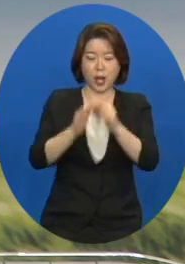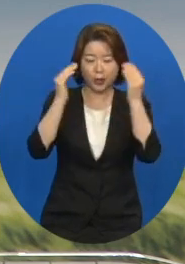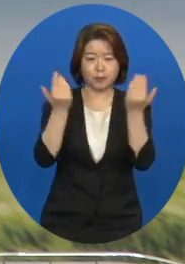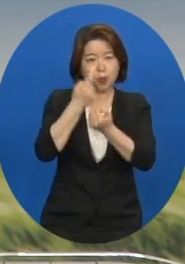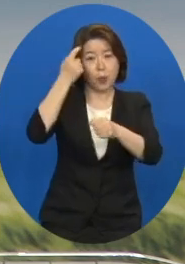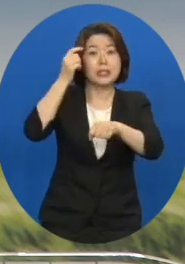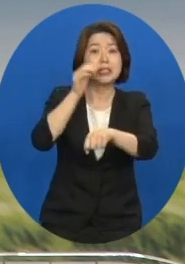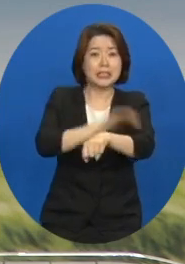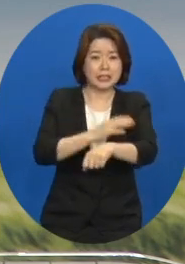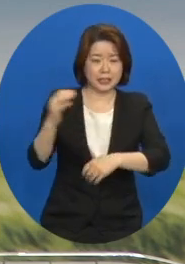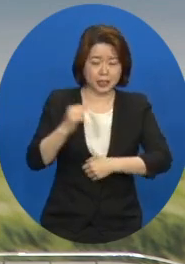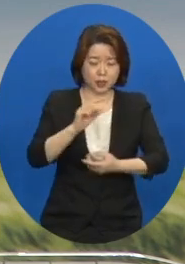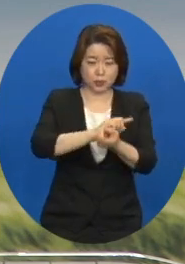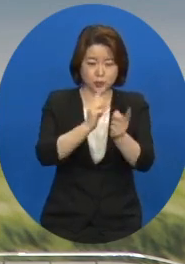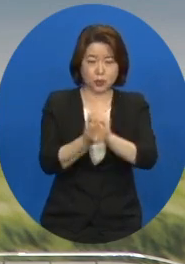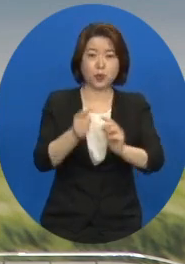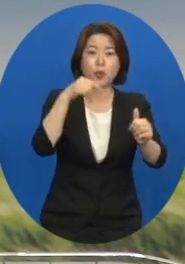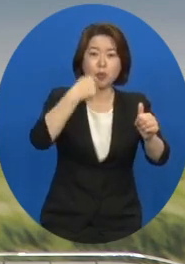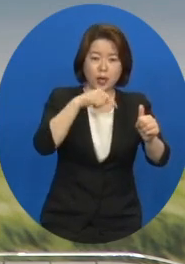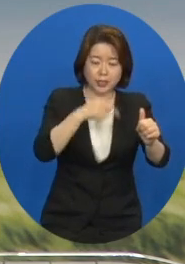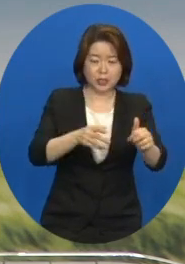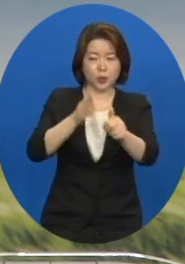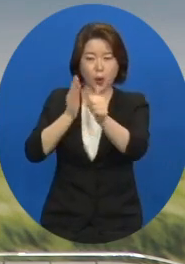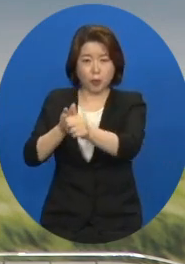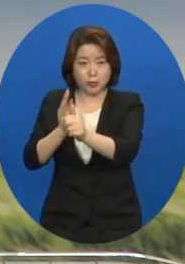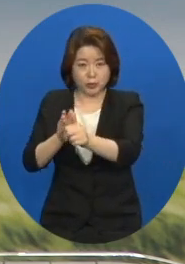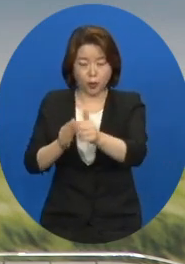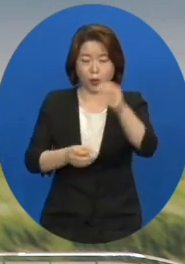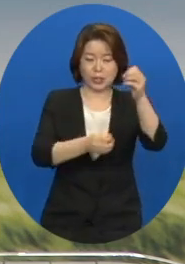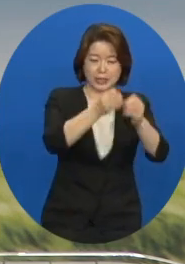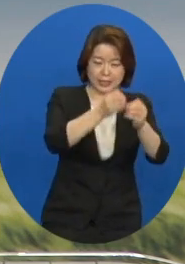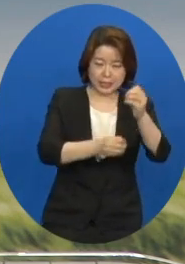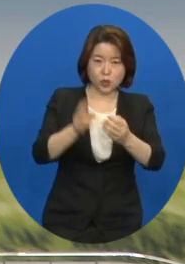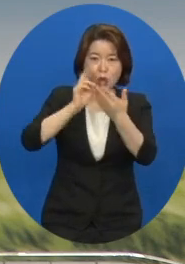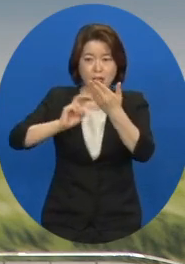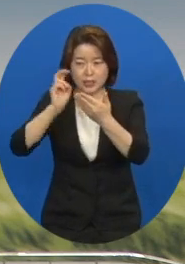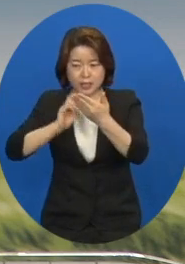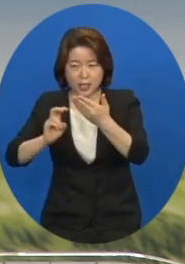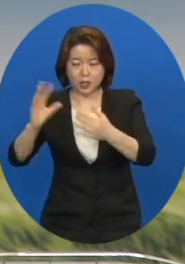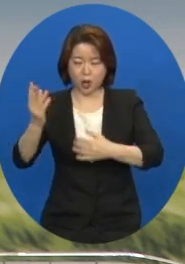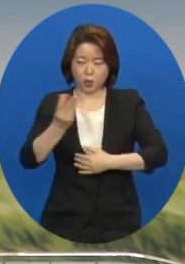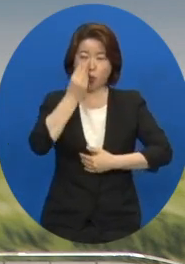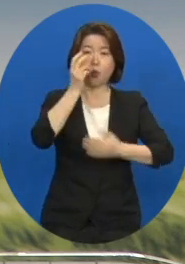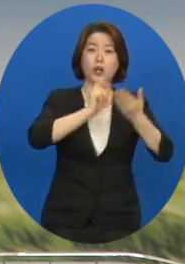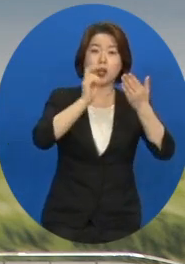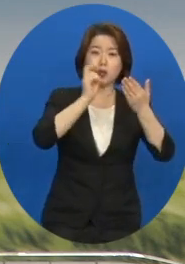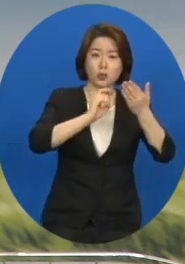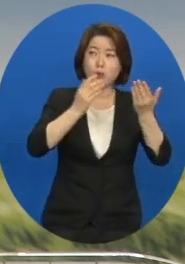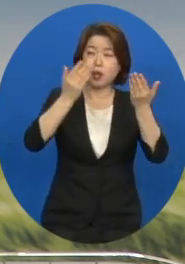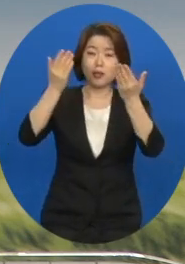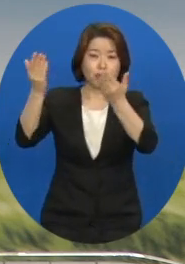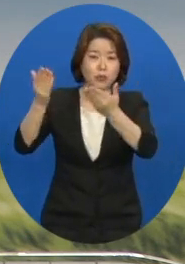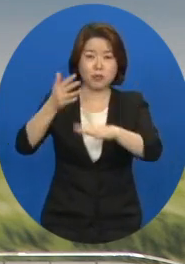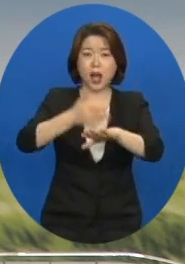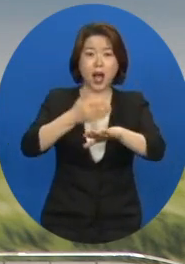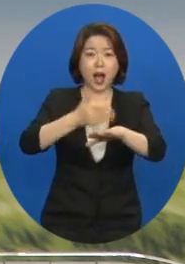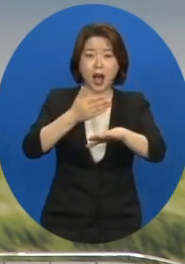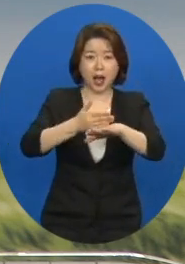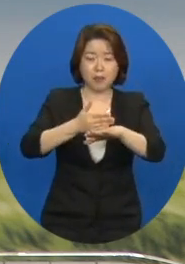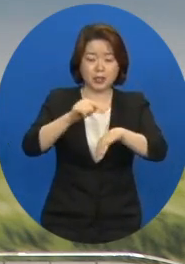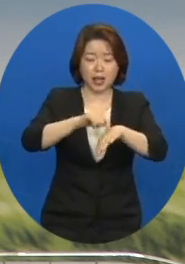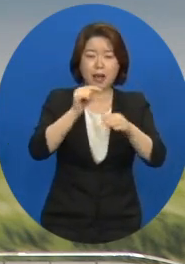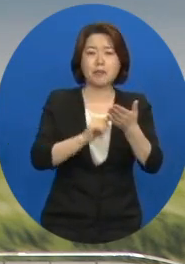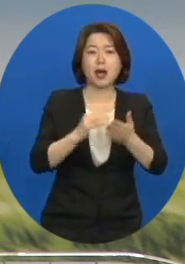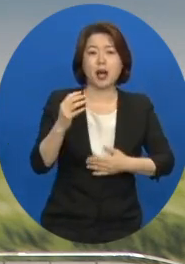지혜로 피차 가르치며 권면하고 시와 찬송과 신령한 노래를 부르며 감사하는